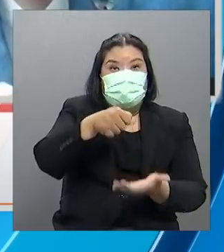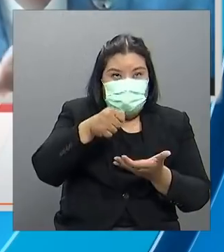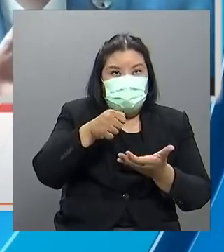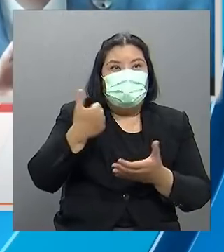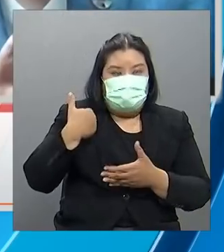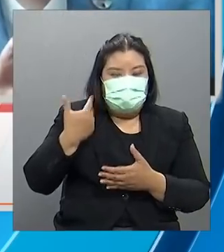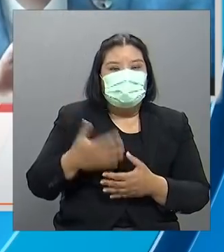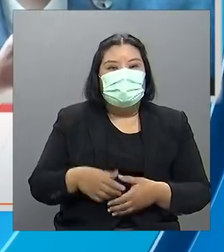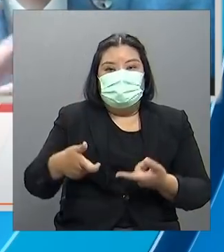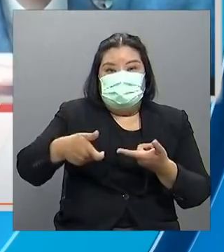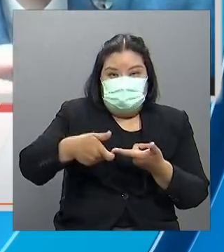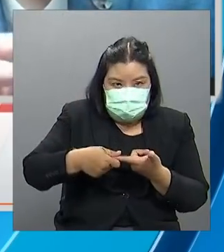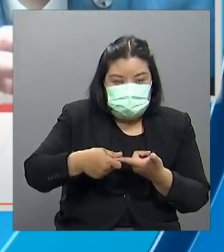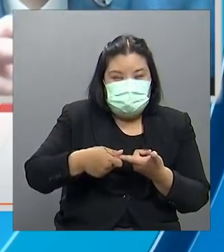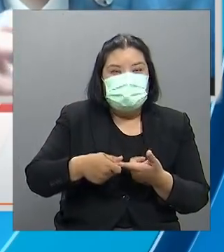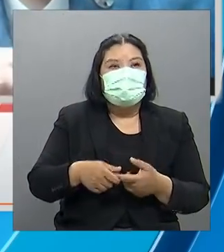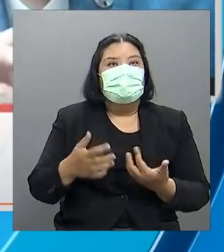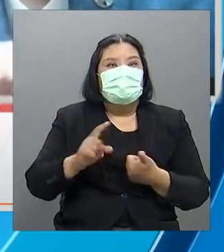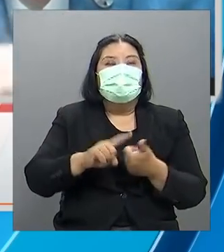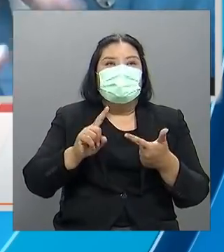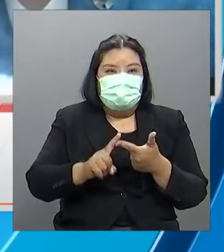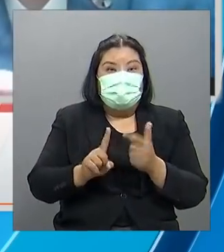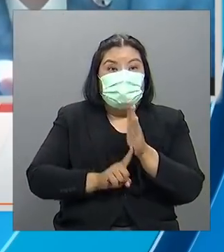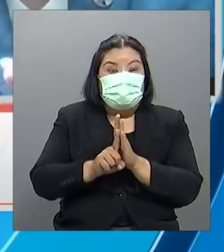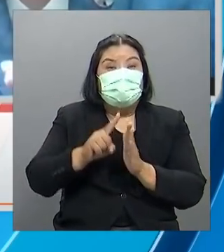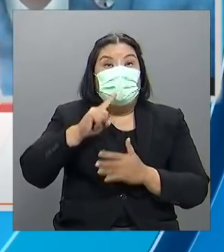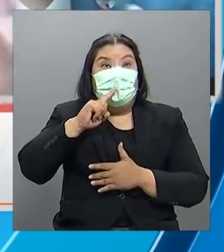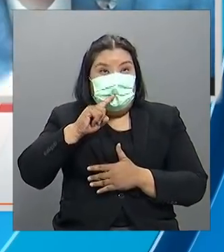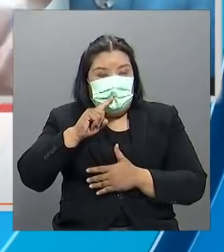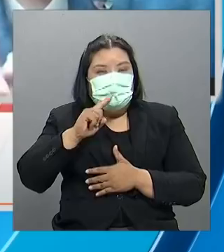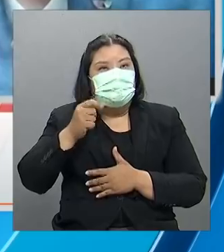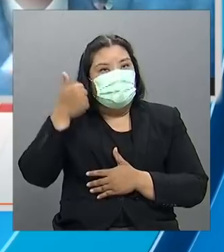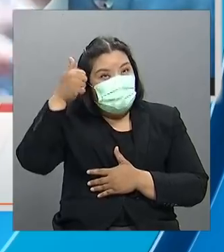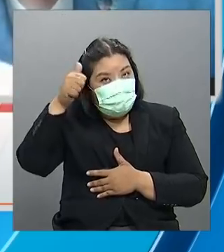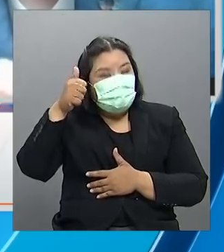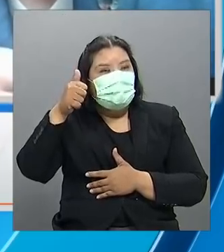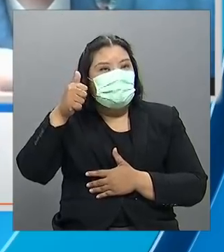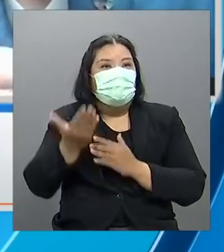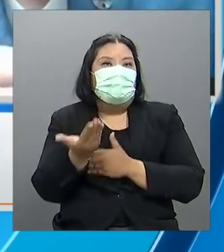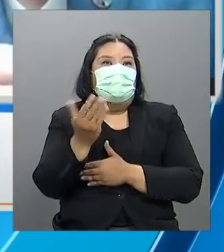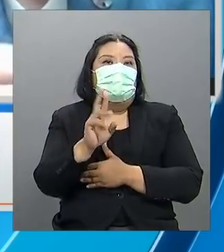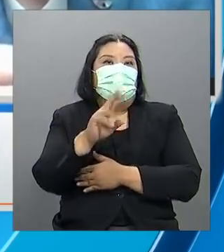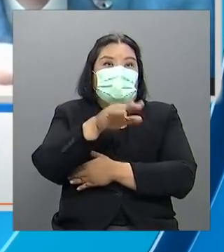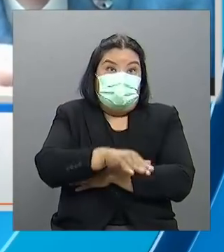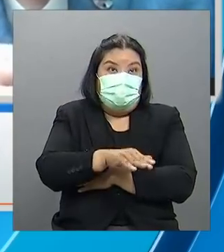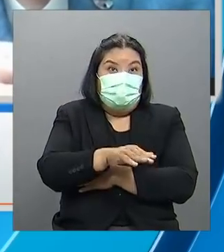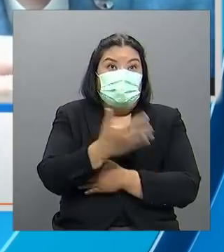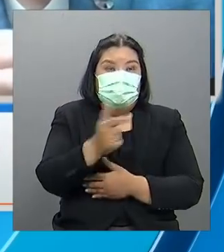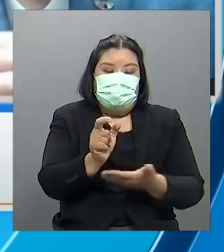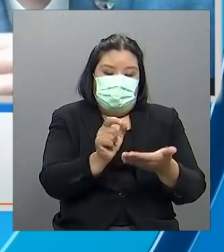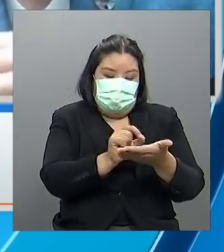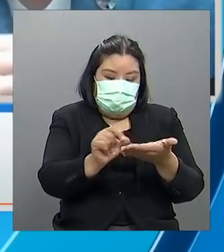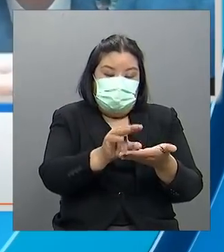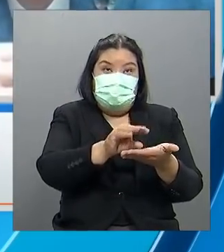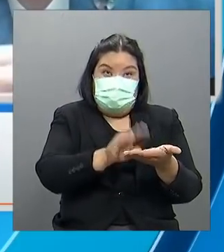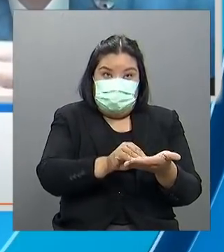ว่าปลอดวัดไข้ก็ดีเนี่ยเราจะมีการแนะนำให้วัดเวลาสักเวลาวัดยังไงใช้ยังไงและส่งค่าเข้ามาเพื่อที่ให้บุคลากรทางการแ